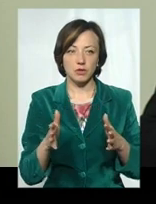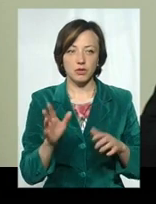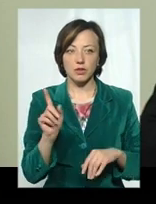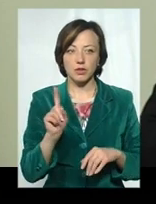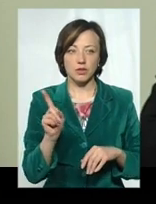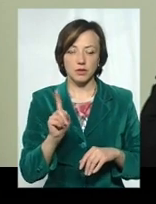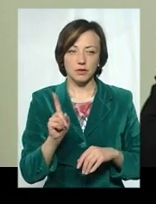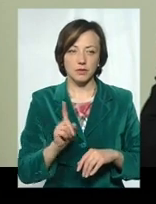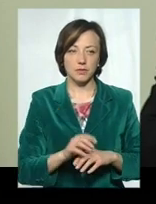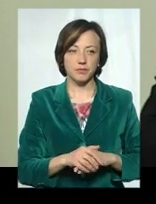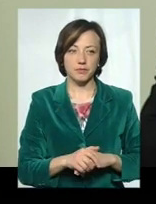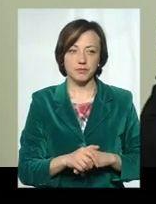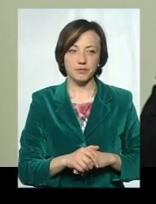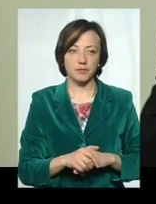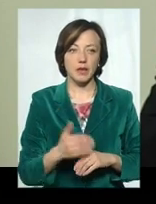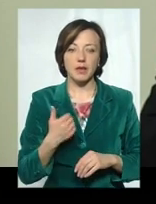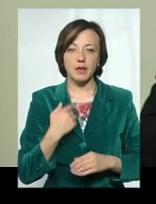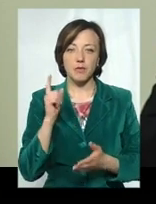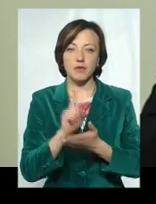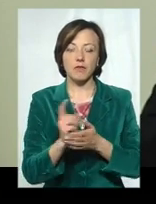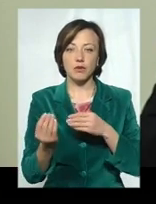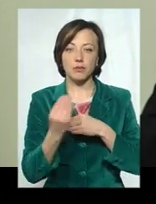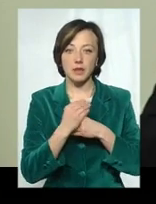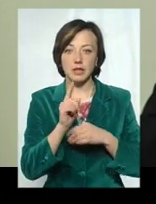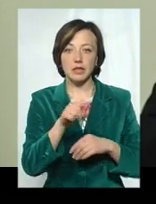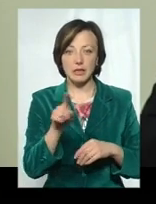ні, мені повинні доплатити ті,